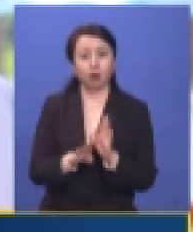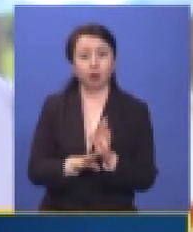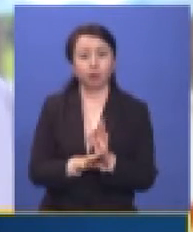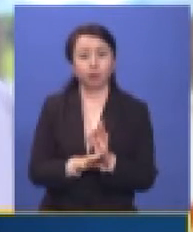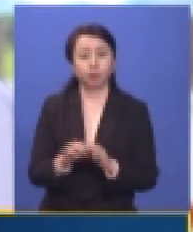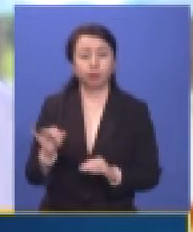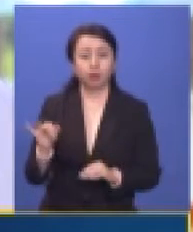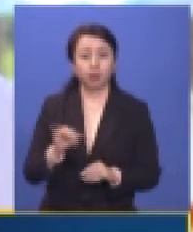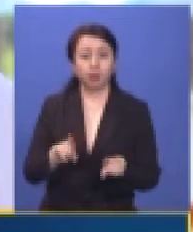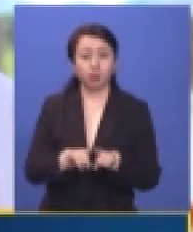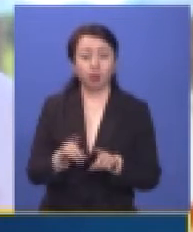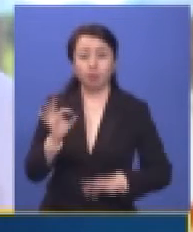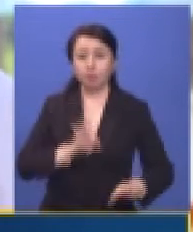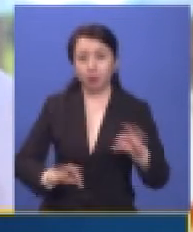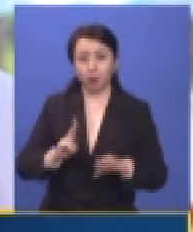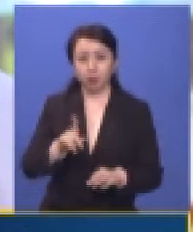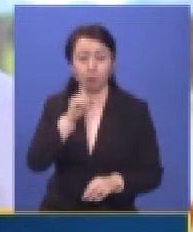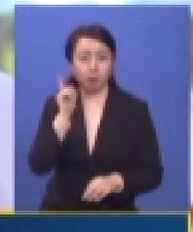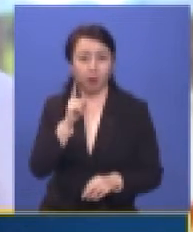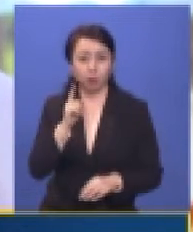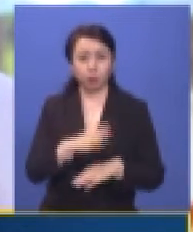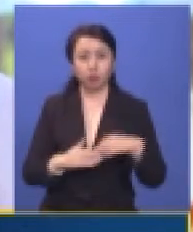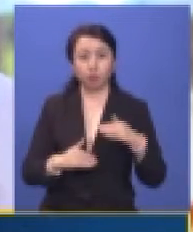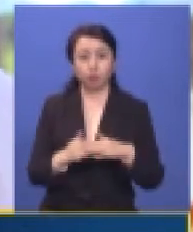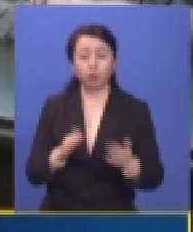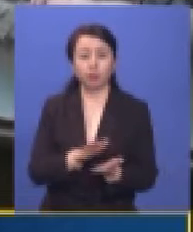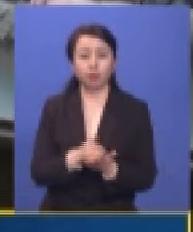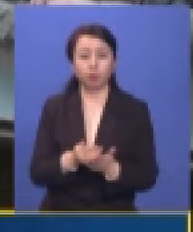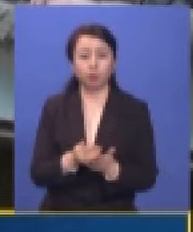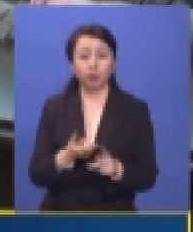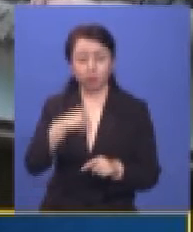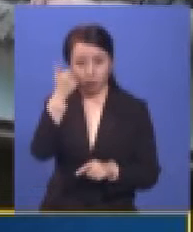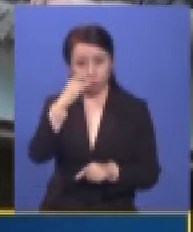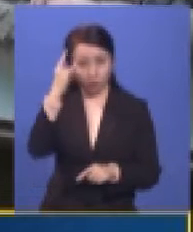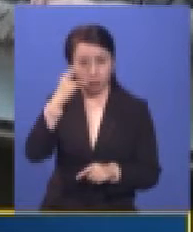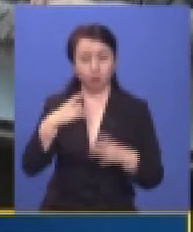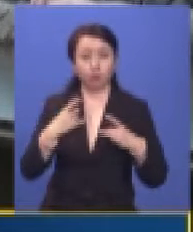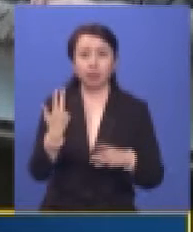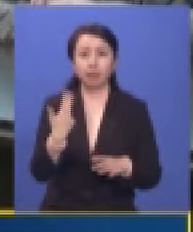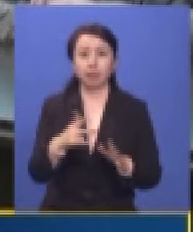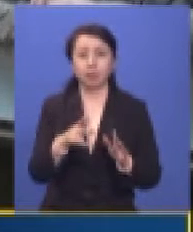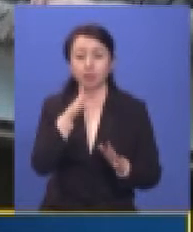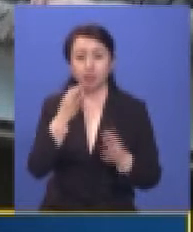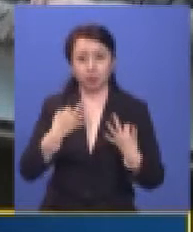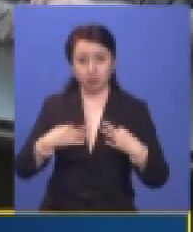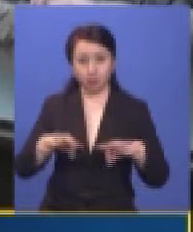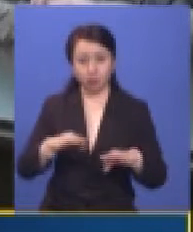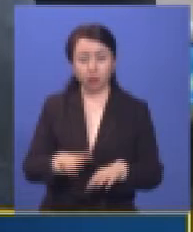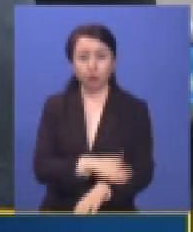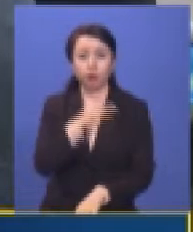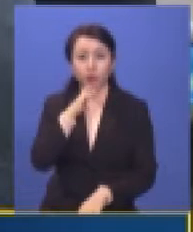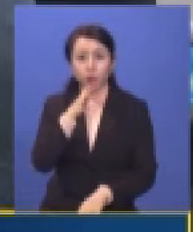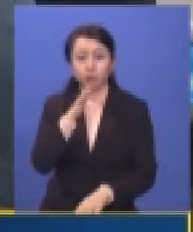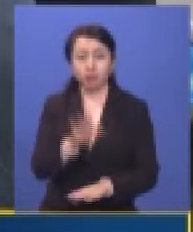и такие проекты, как молодежная практика с дипломом в село. В этом году Казахстан отметит 30-летие независимости. За долгие